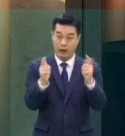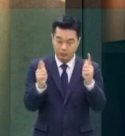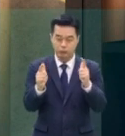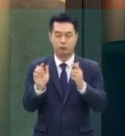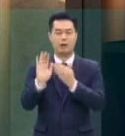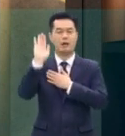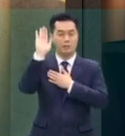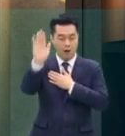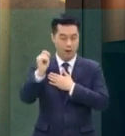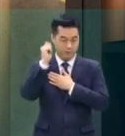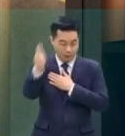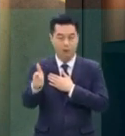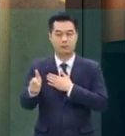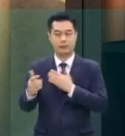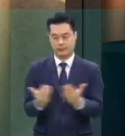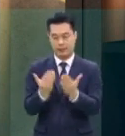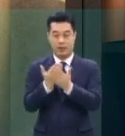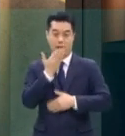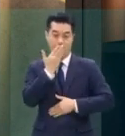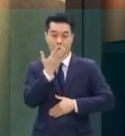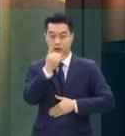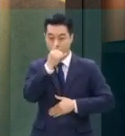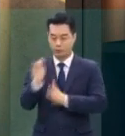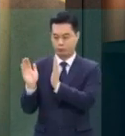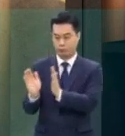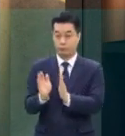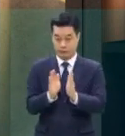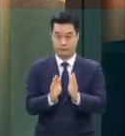가능한 토대를 만드는 데 온 힘을 다하겠습니다